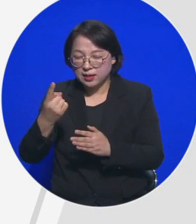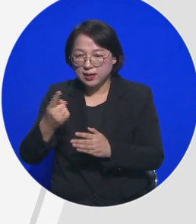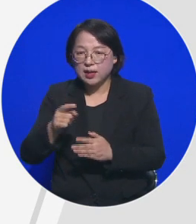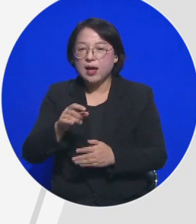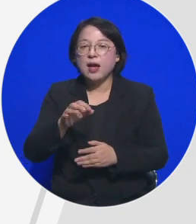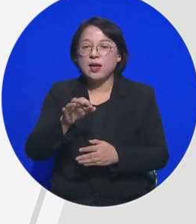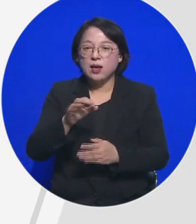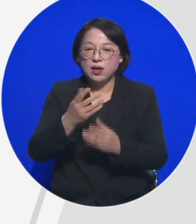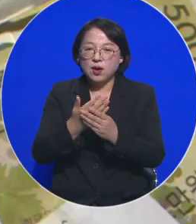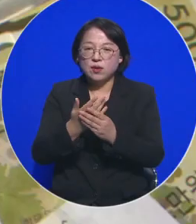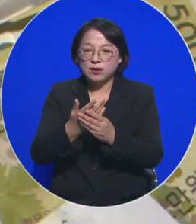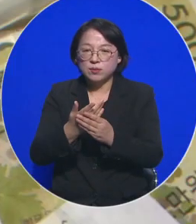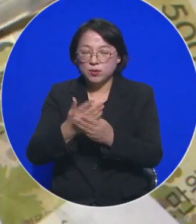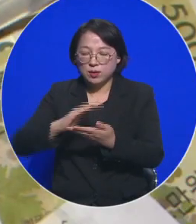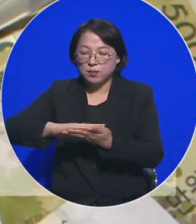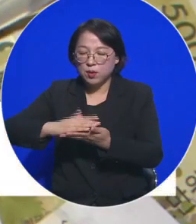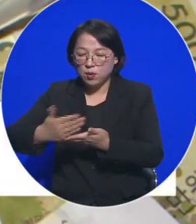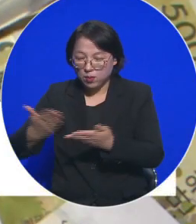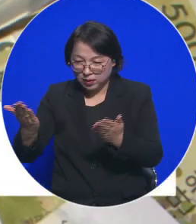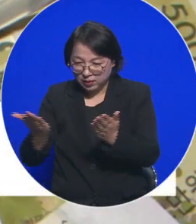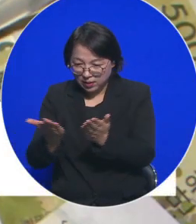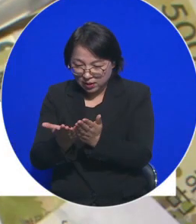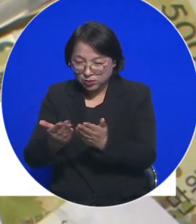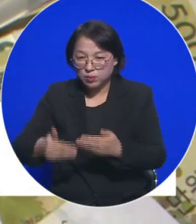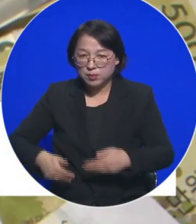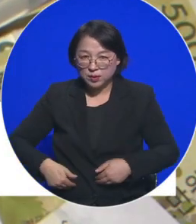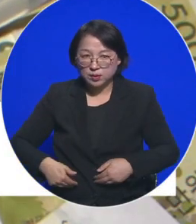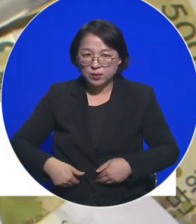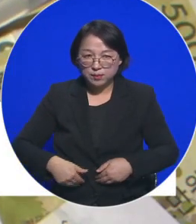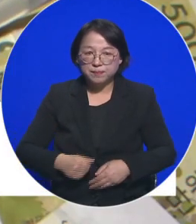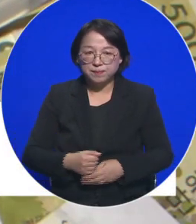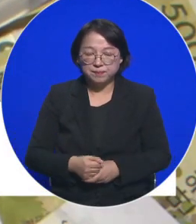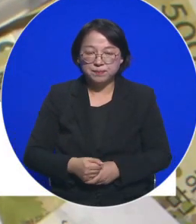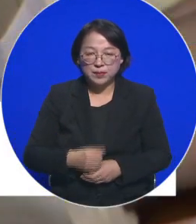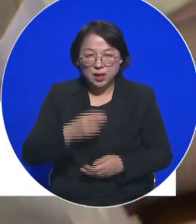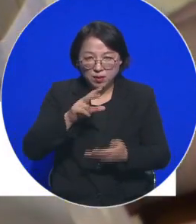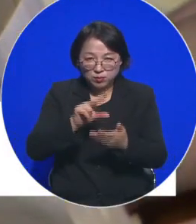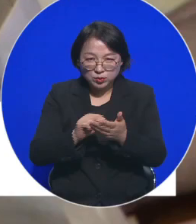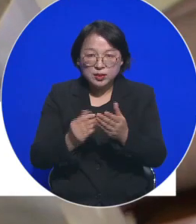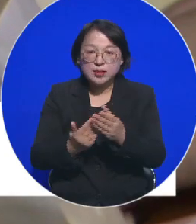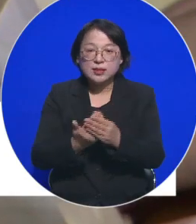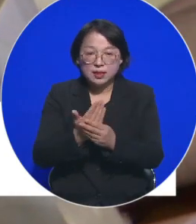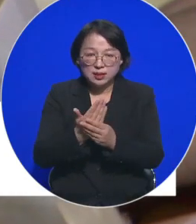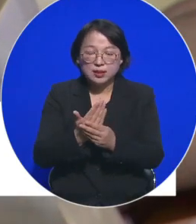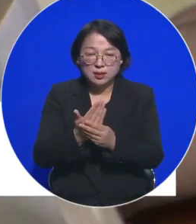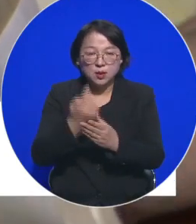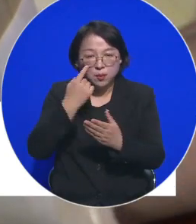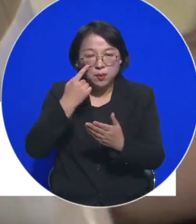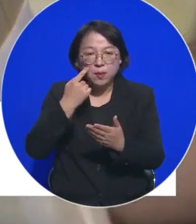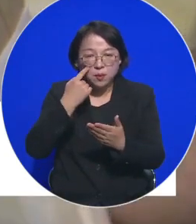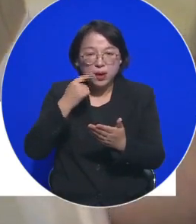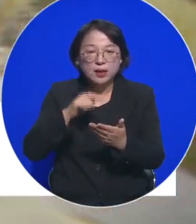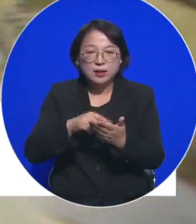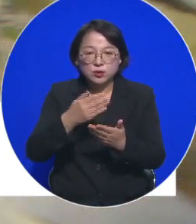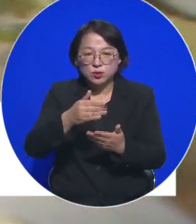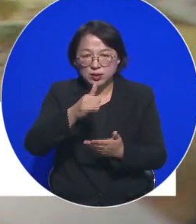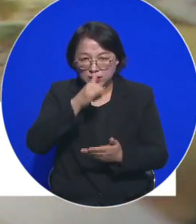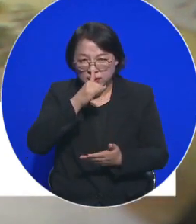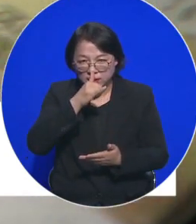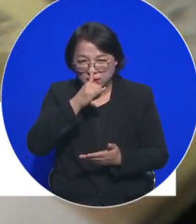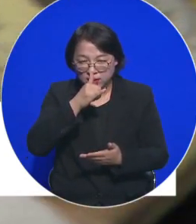대조받도록 개선합니다 또 입찰과 회계 비리 이상징후를 발견할 수 있는 관리비리 조기경보시스템을